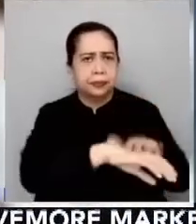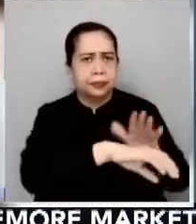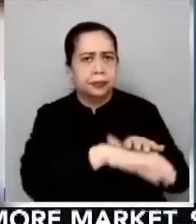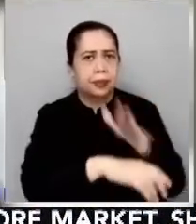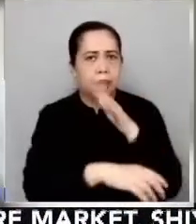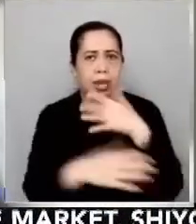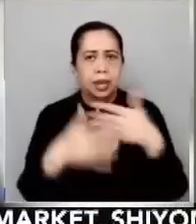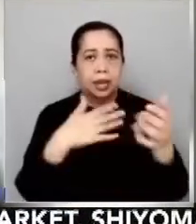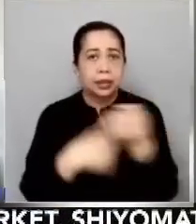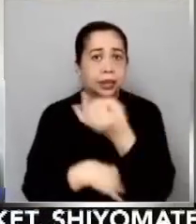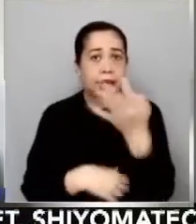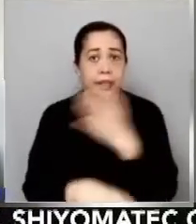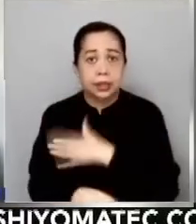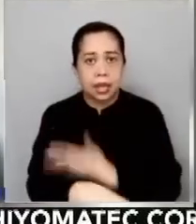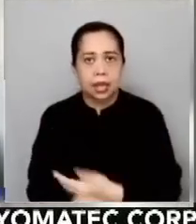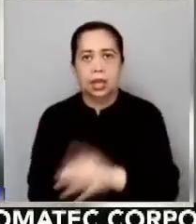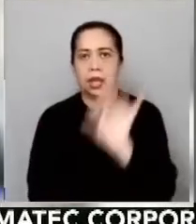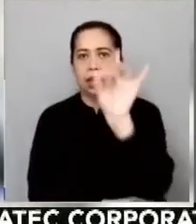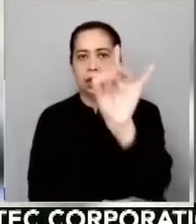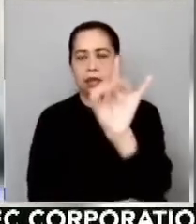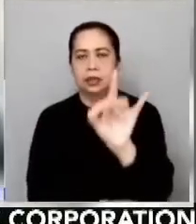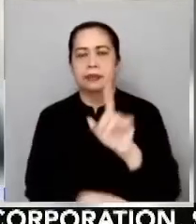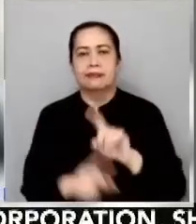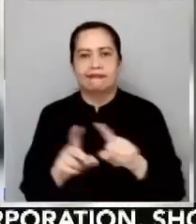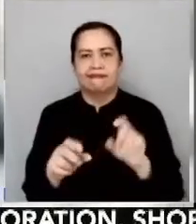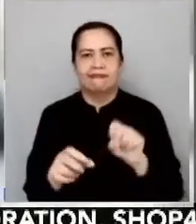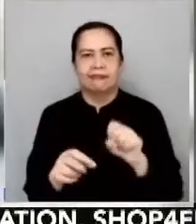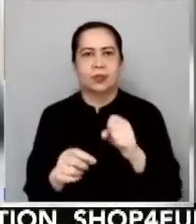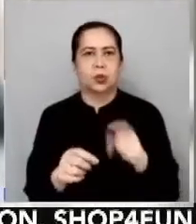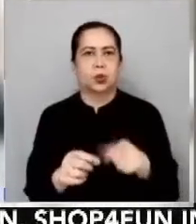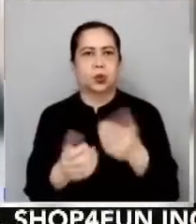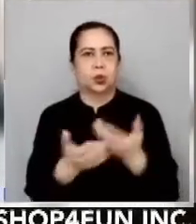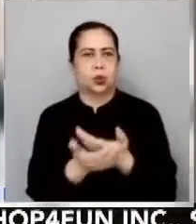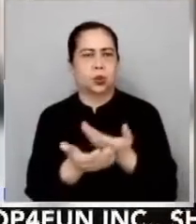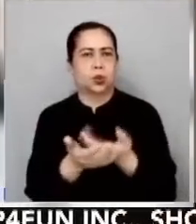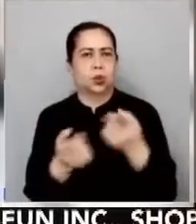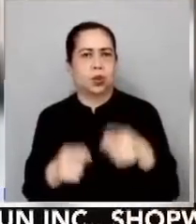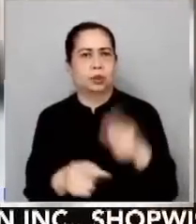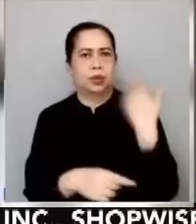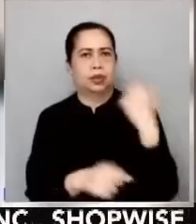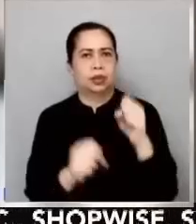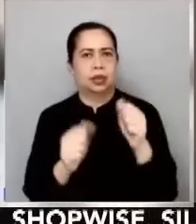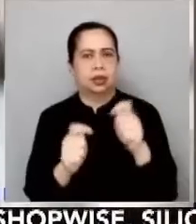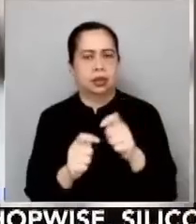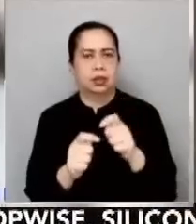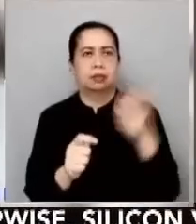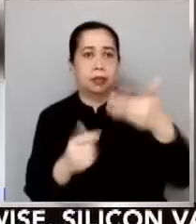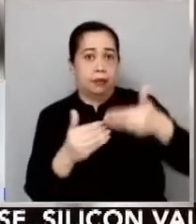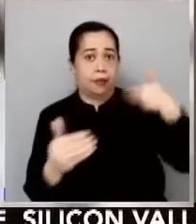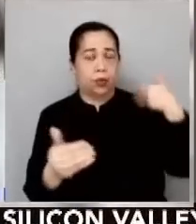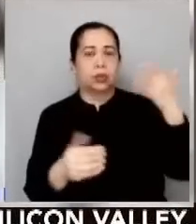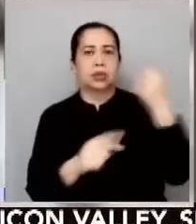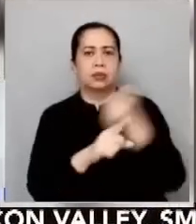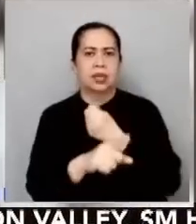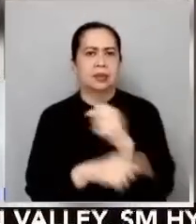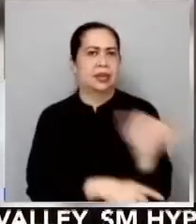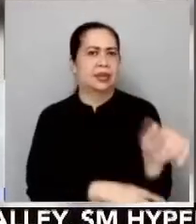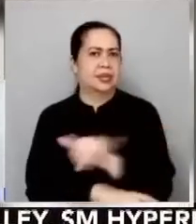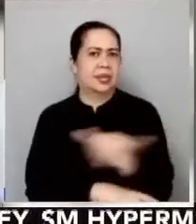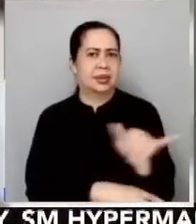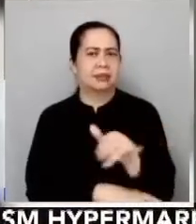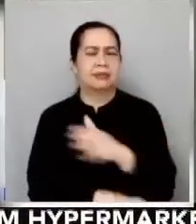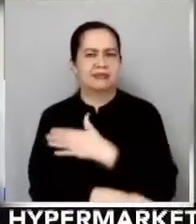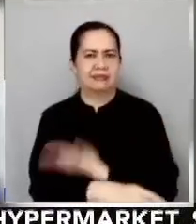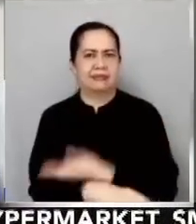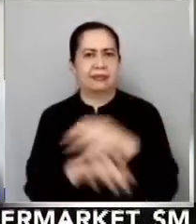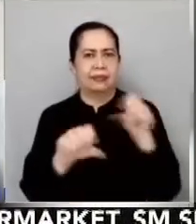anak. Gayunman, aminado siyang bago ang insidente nitong Sabado, nahuli na rin noong Setyembre ng nakarang taon ang kanyang anak.